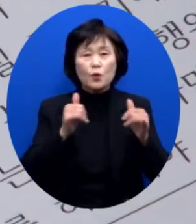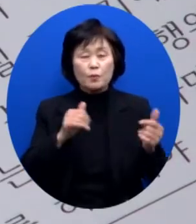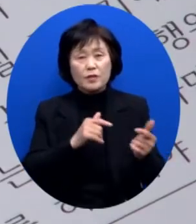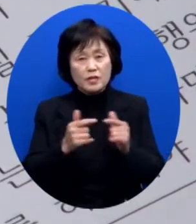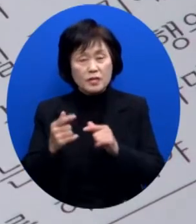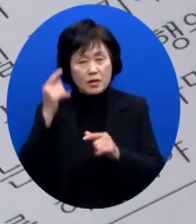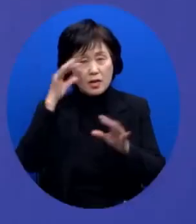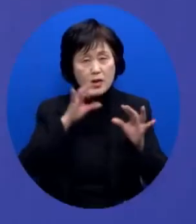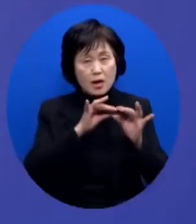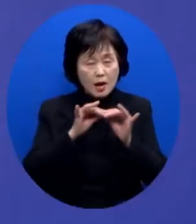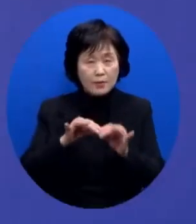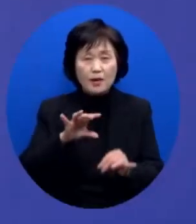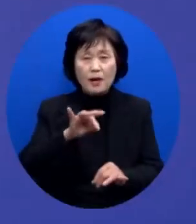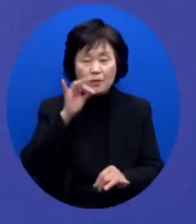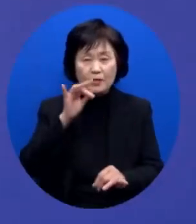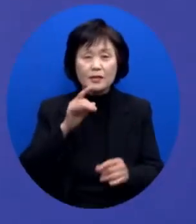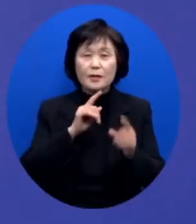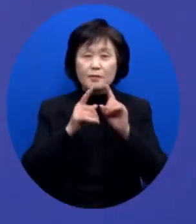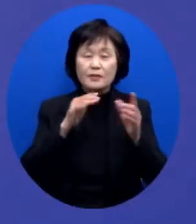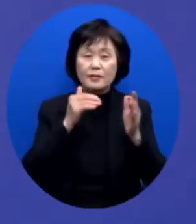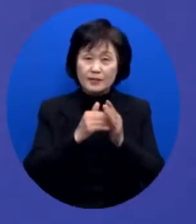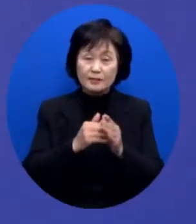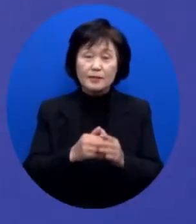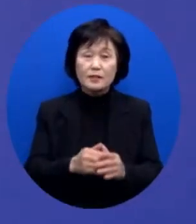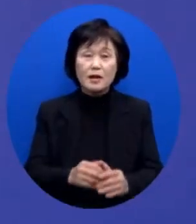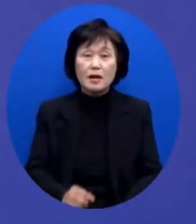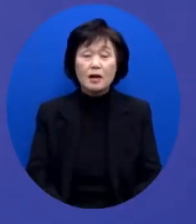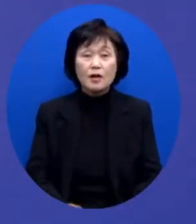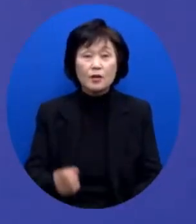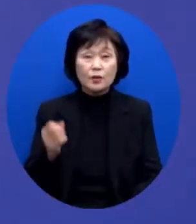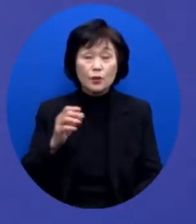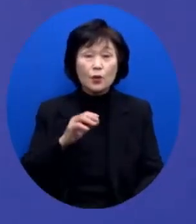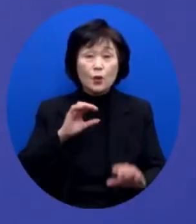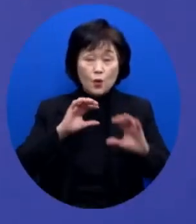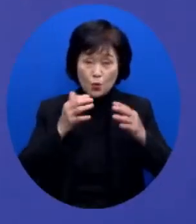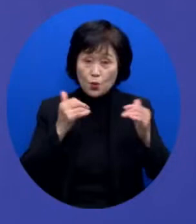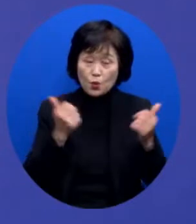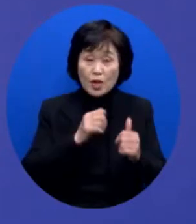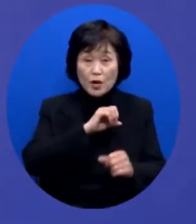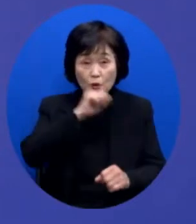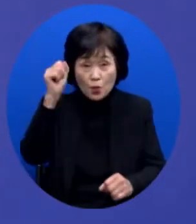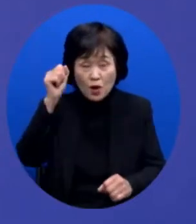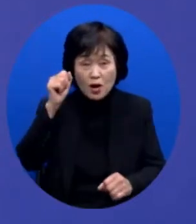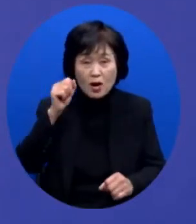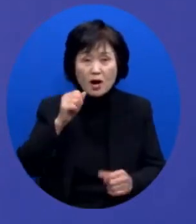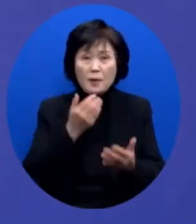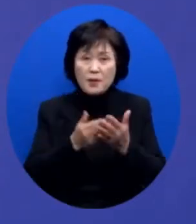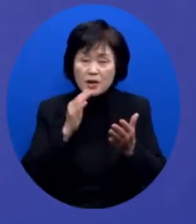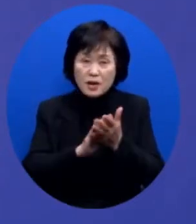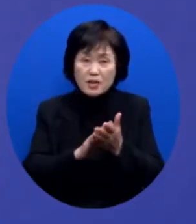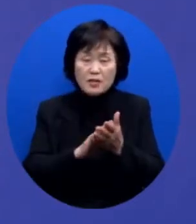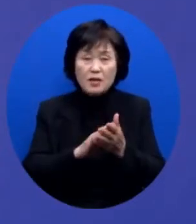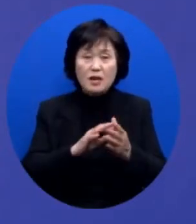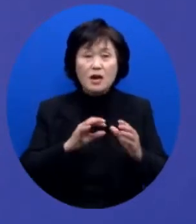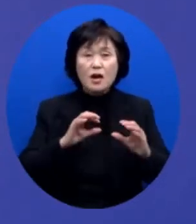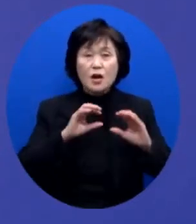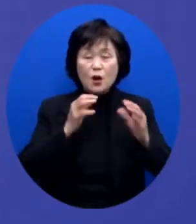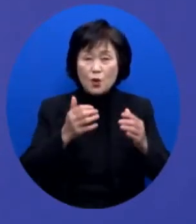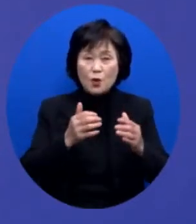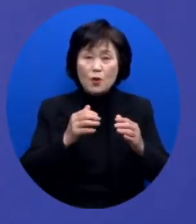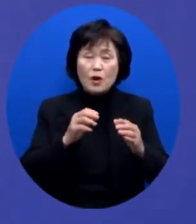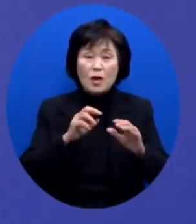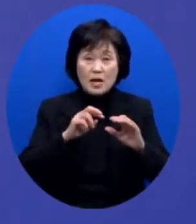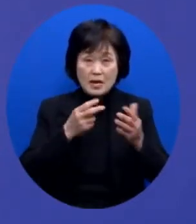쓰는데 또 지난해 여름에 국회를 통과한 개정된 사립학교 법을 두고 기독교 사악 들이 반발의 목소리를 내고